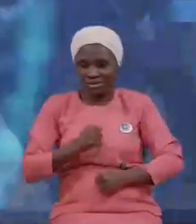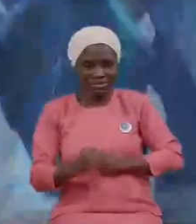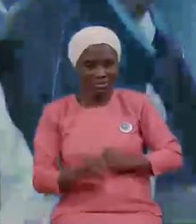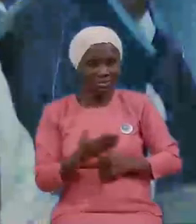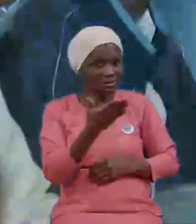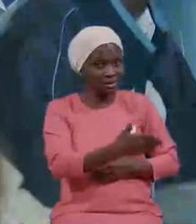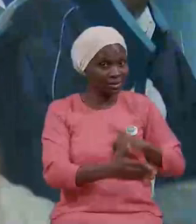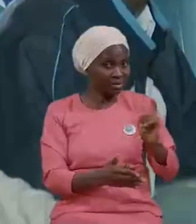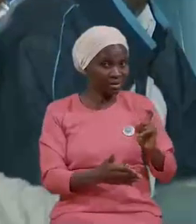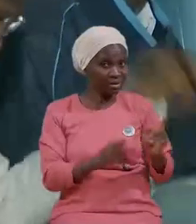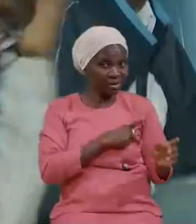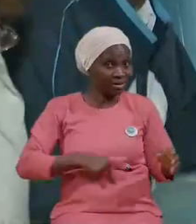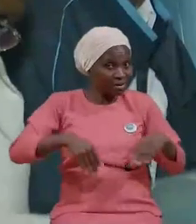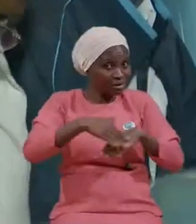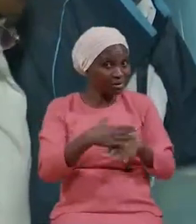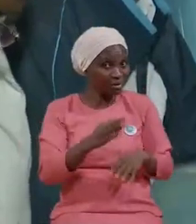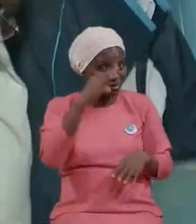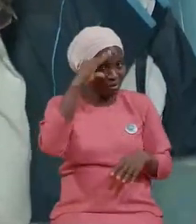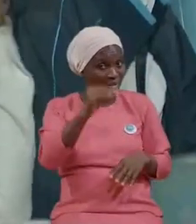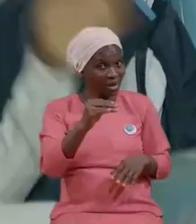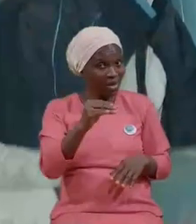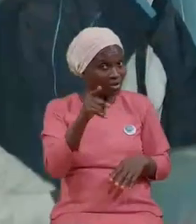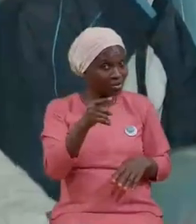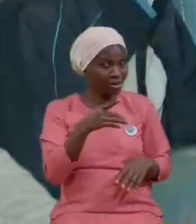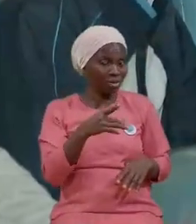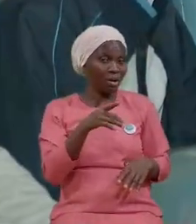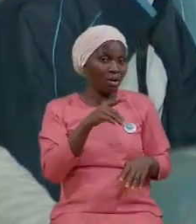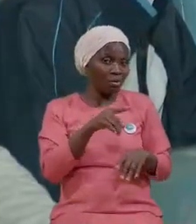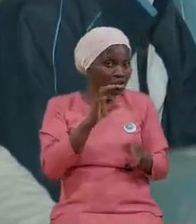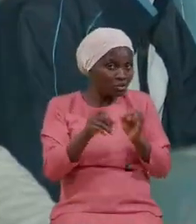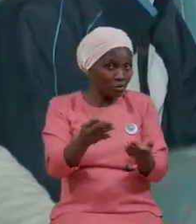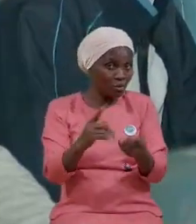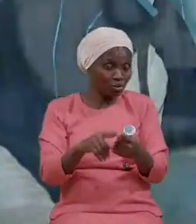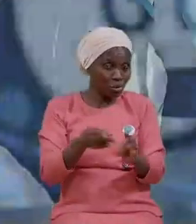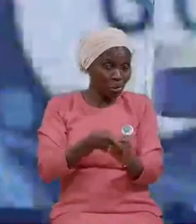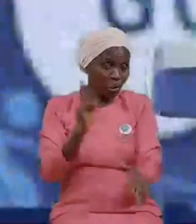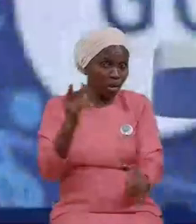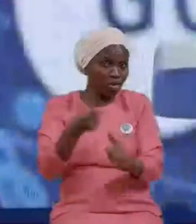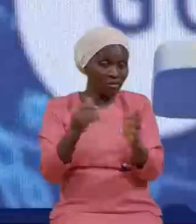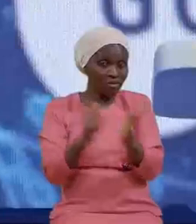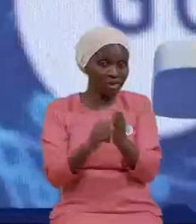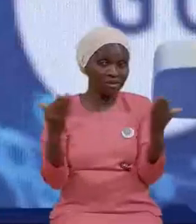l'homme. Mais si tu veux sortir de ce royaume des ténèbres